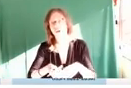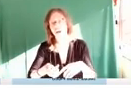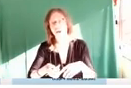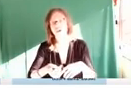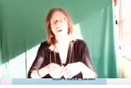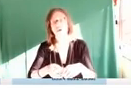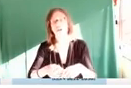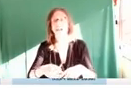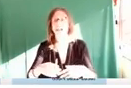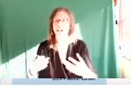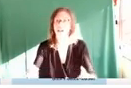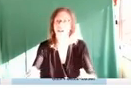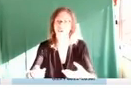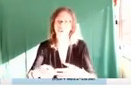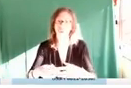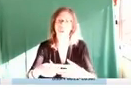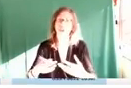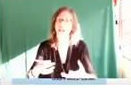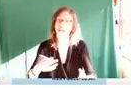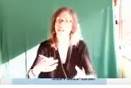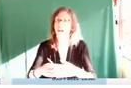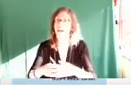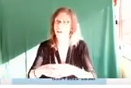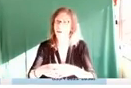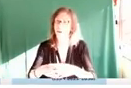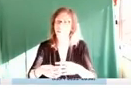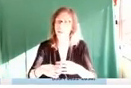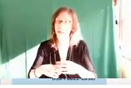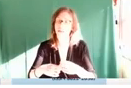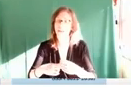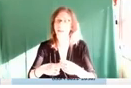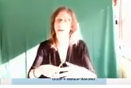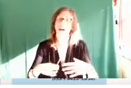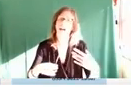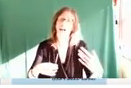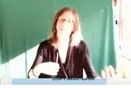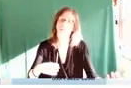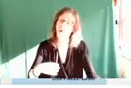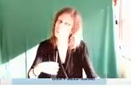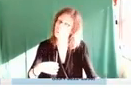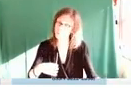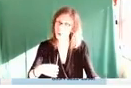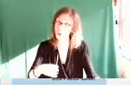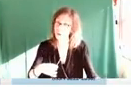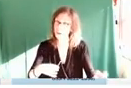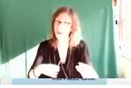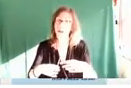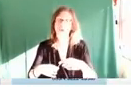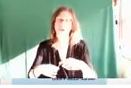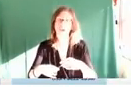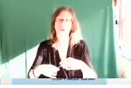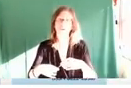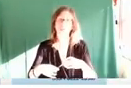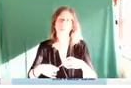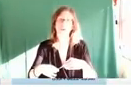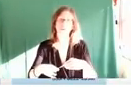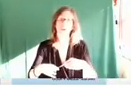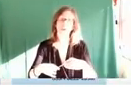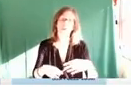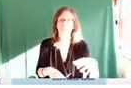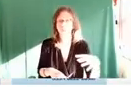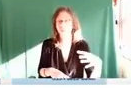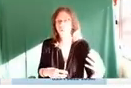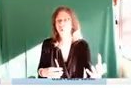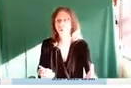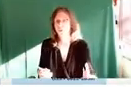de la recherche, les grands enjeux, puis connaître quelques bonnes pratiques. Lundi prochain, je vais donner une formation qui